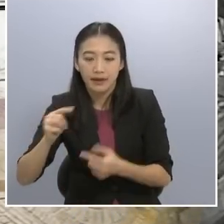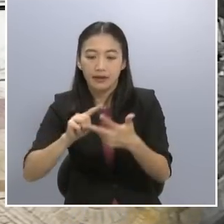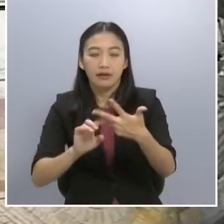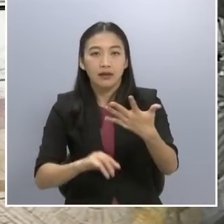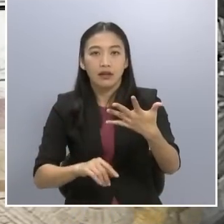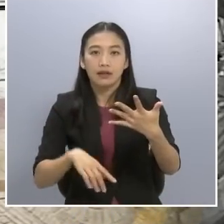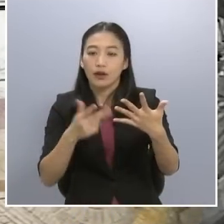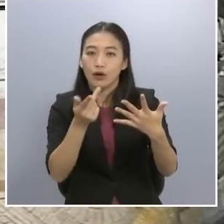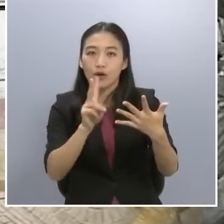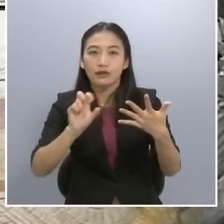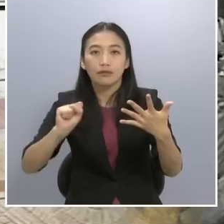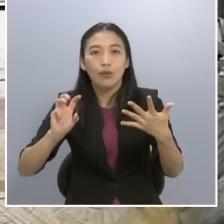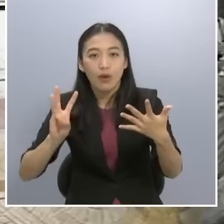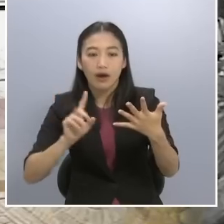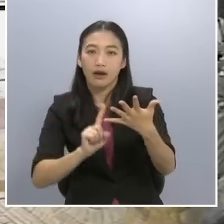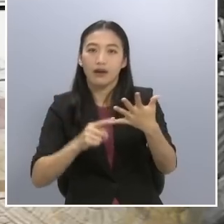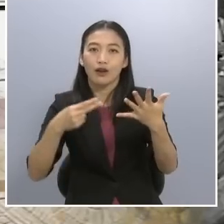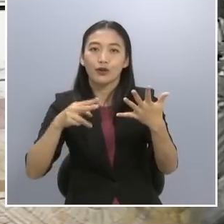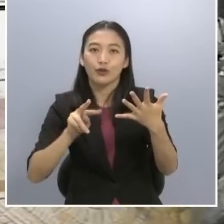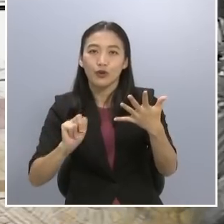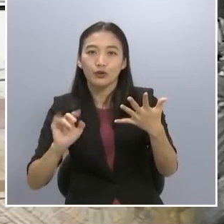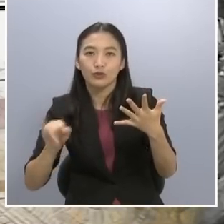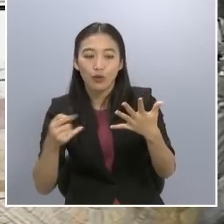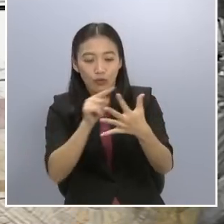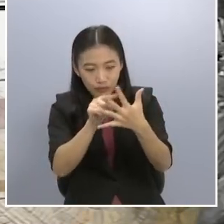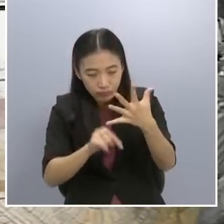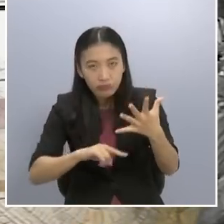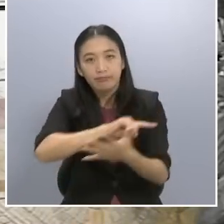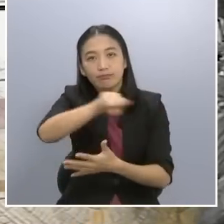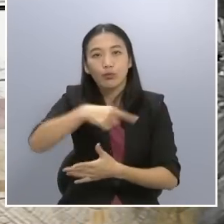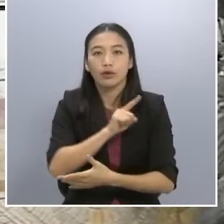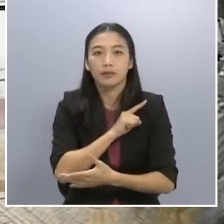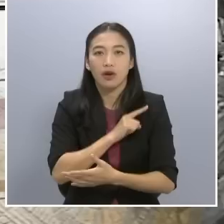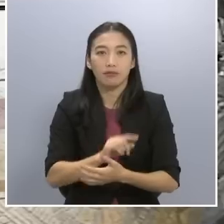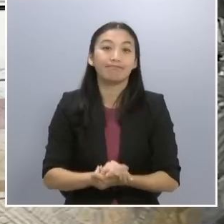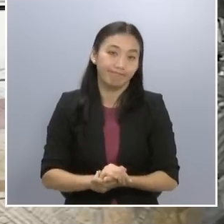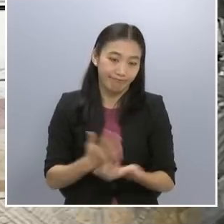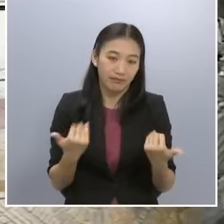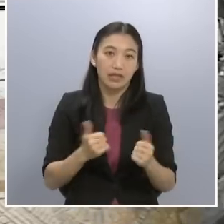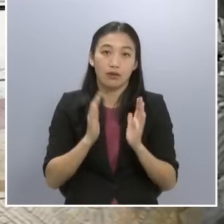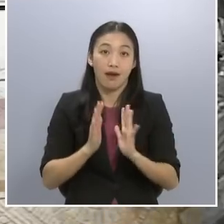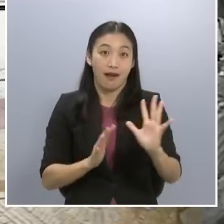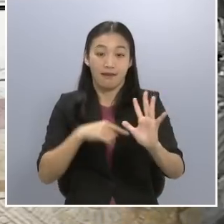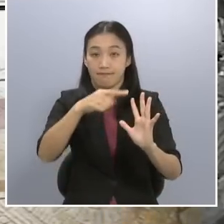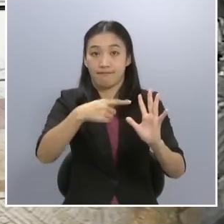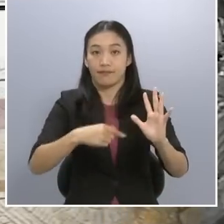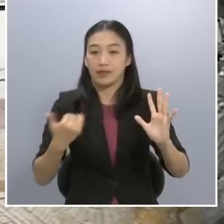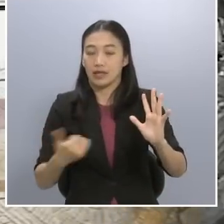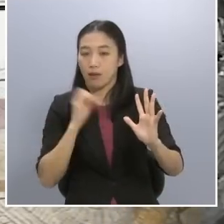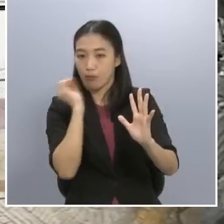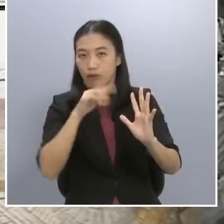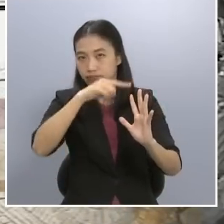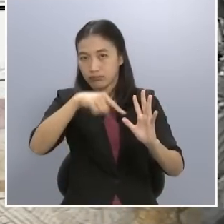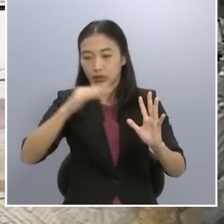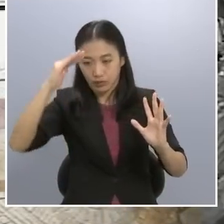หนองจอกและมีนัดหมายให้ผู้ก่อเหตุเข้าพบตำรวจภายในสัปดาห์นี้ที่ผมเอ่ยพื้นที่เข